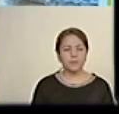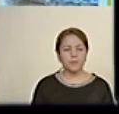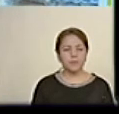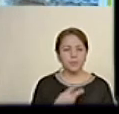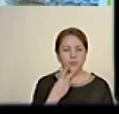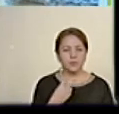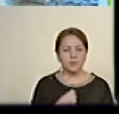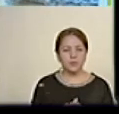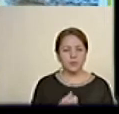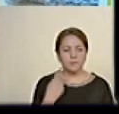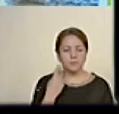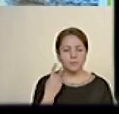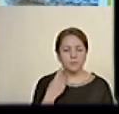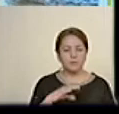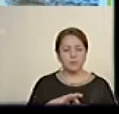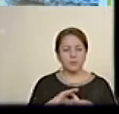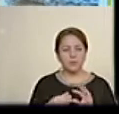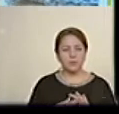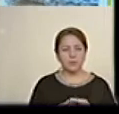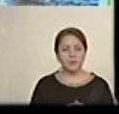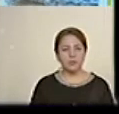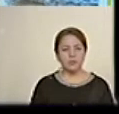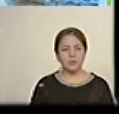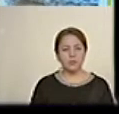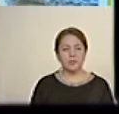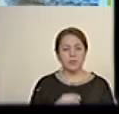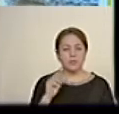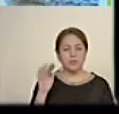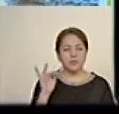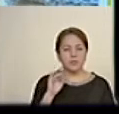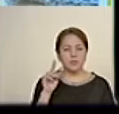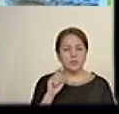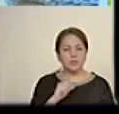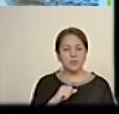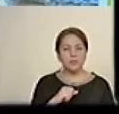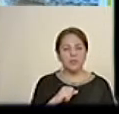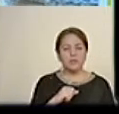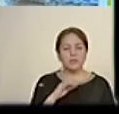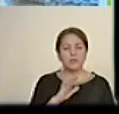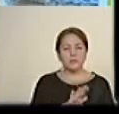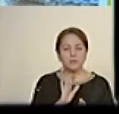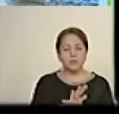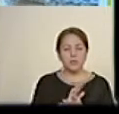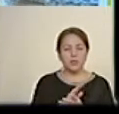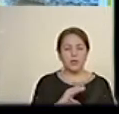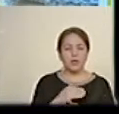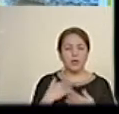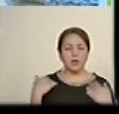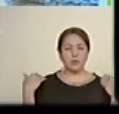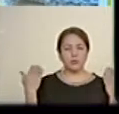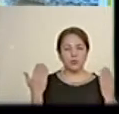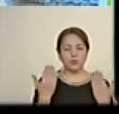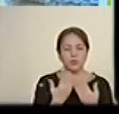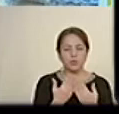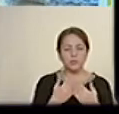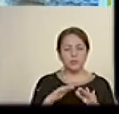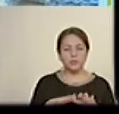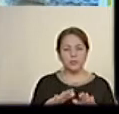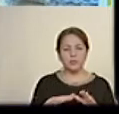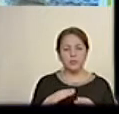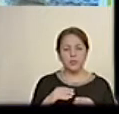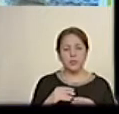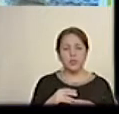Итак, первое предложение. Из-за загрязнения окружающей среды